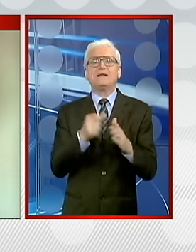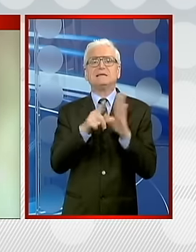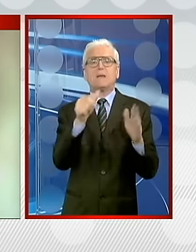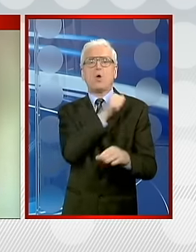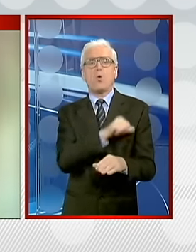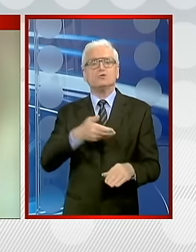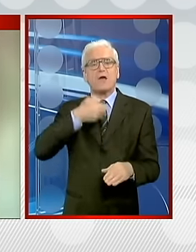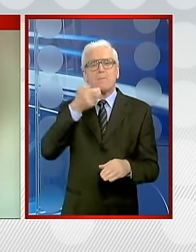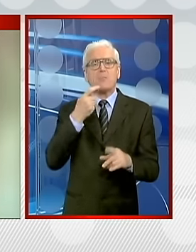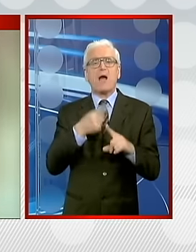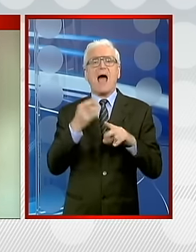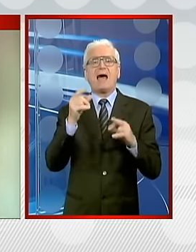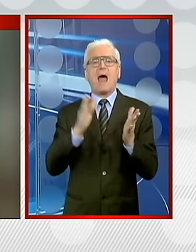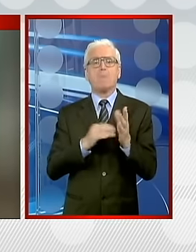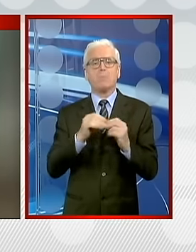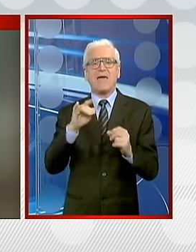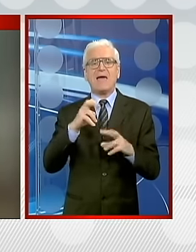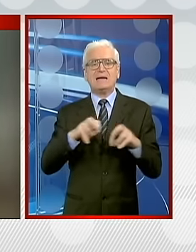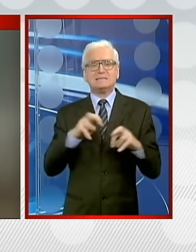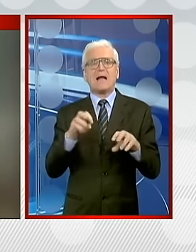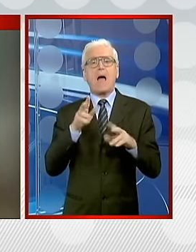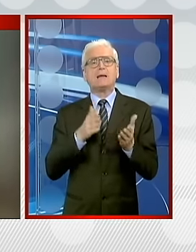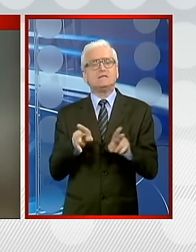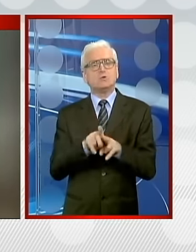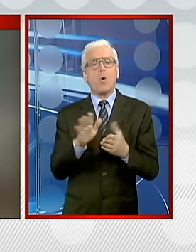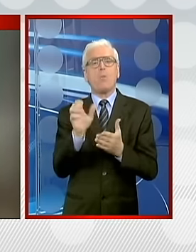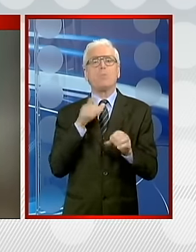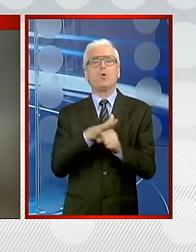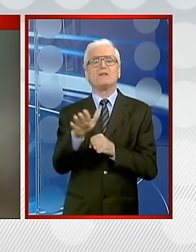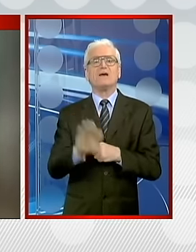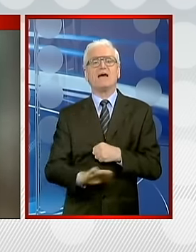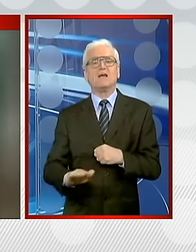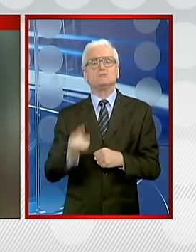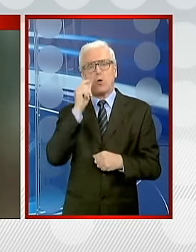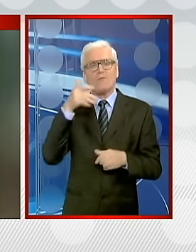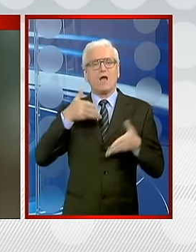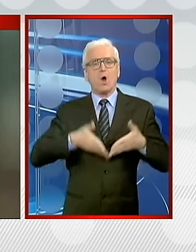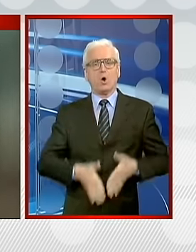gorile Harambea. Istraga je pokrenuta i protiv dečakovih roditelja.